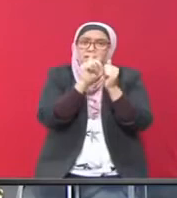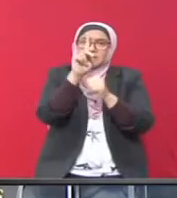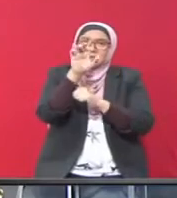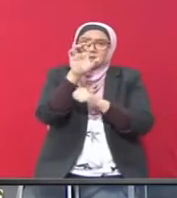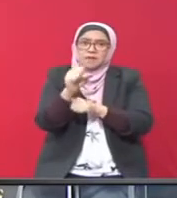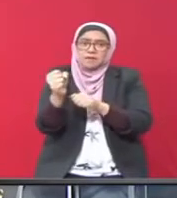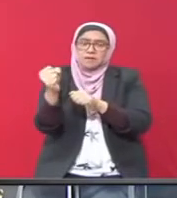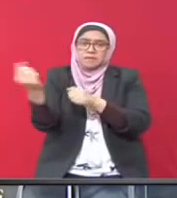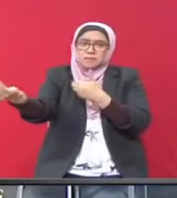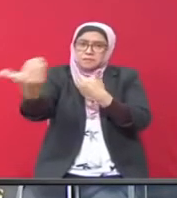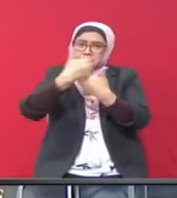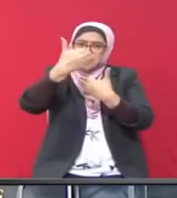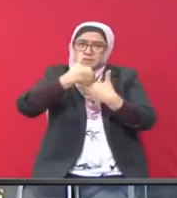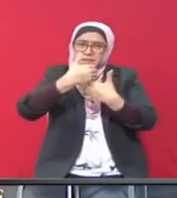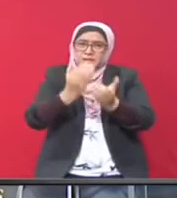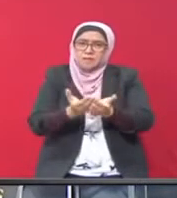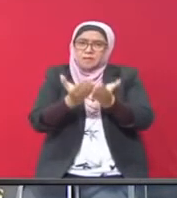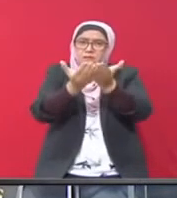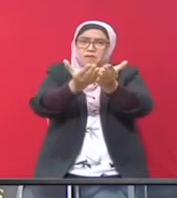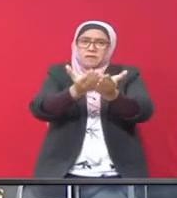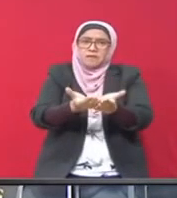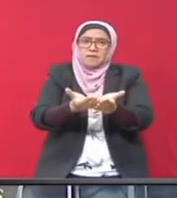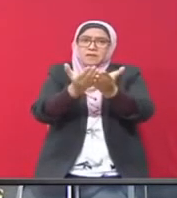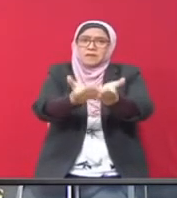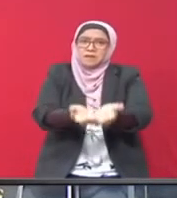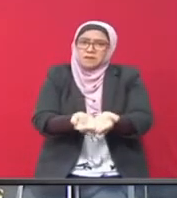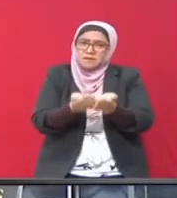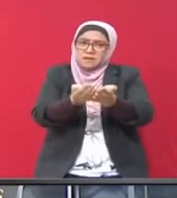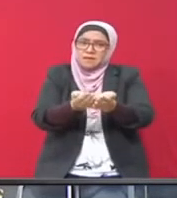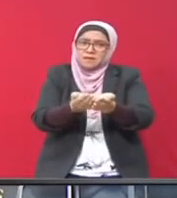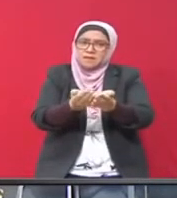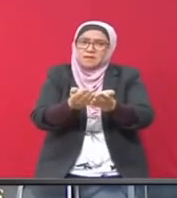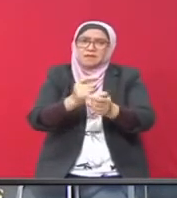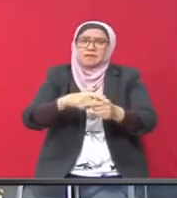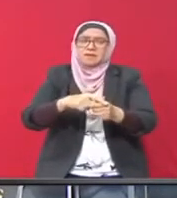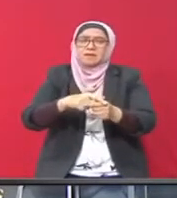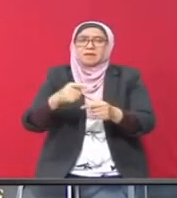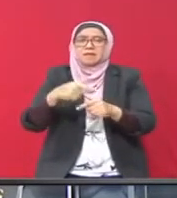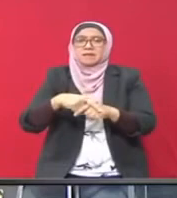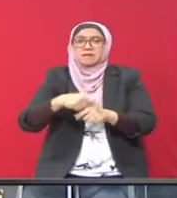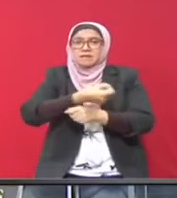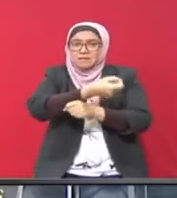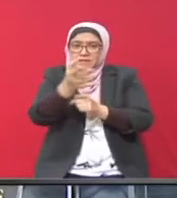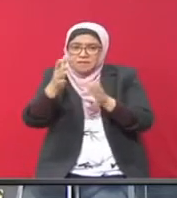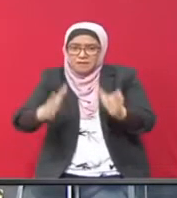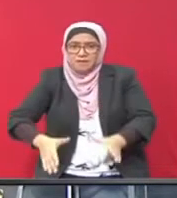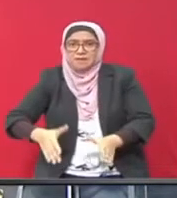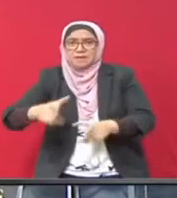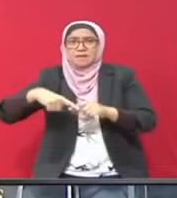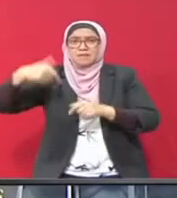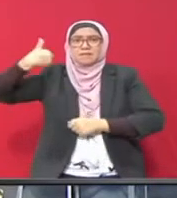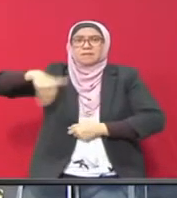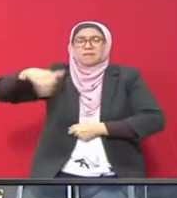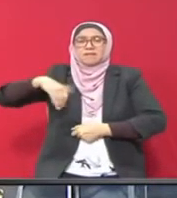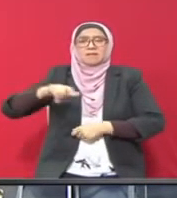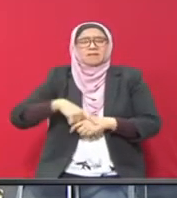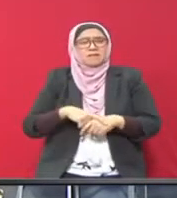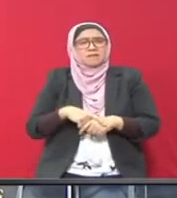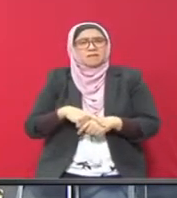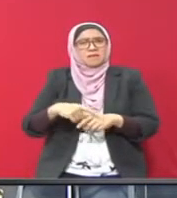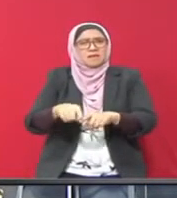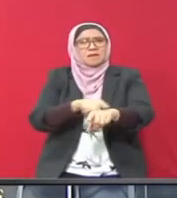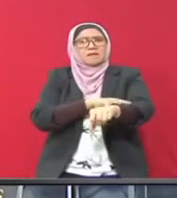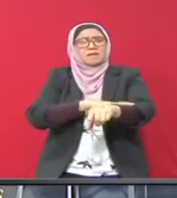asing sejak kebelakangan ini Sejauh manakah penguatkuasaan undang-undang baru yang telah kita disini pindah